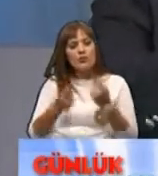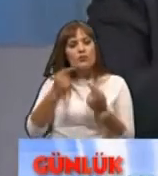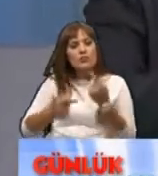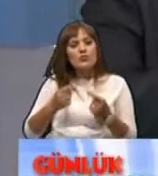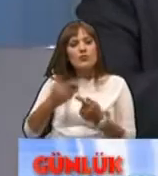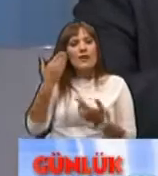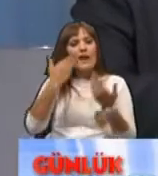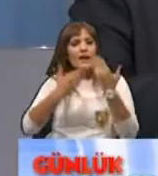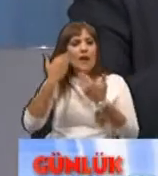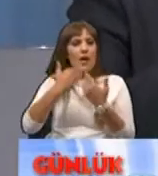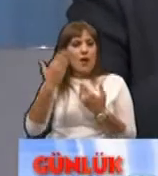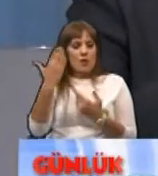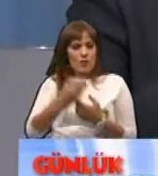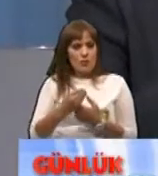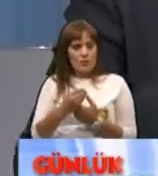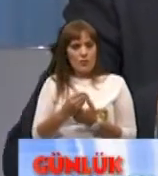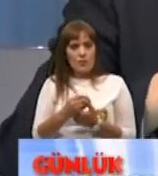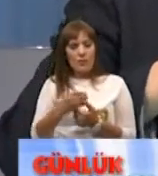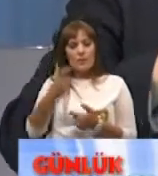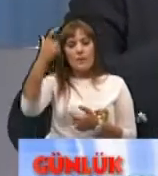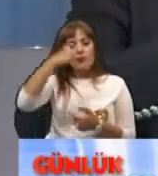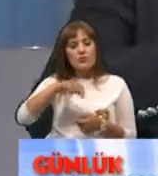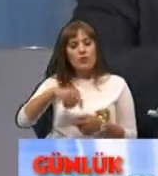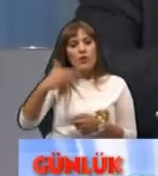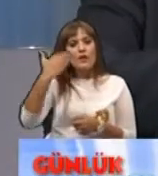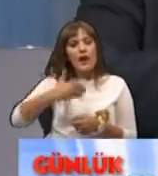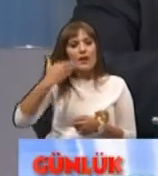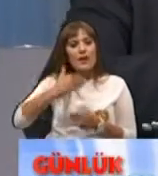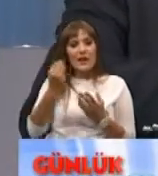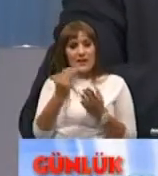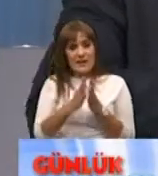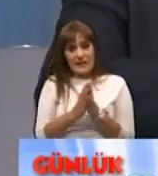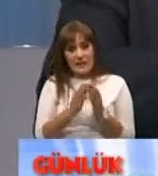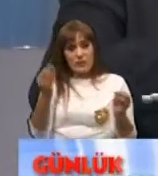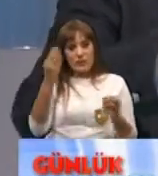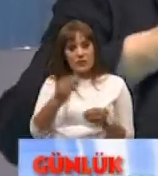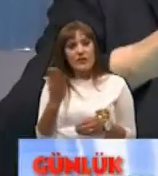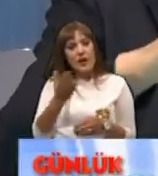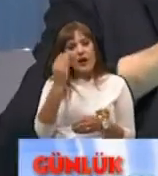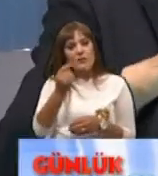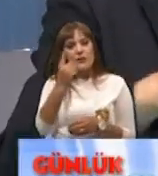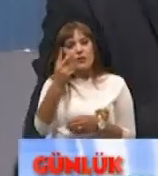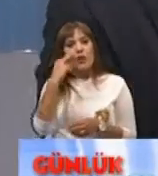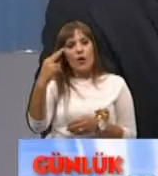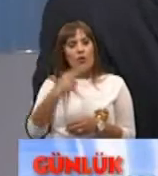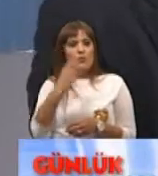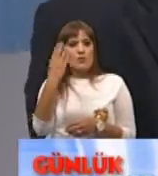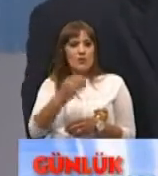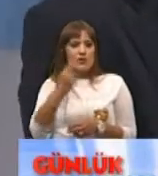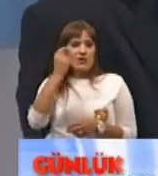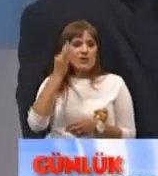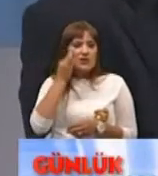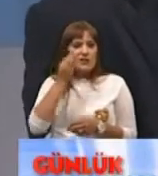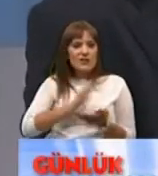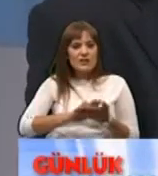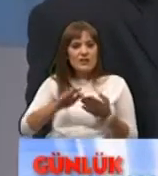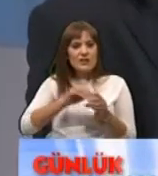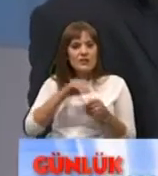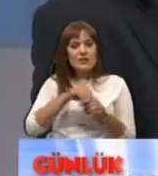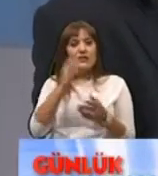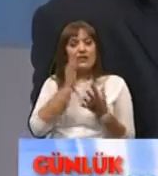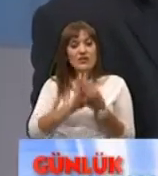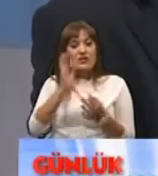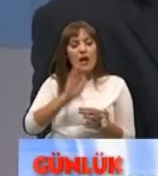yaralar oluşturuyor aslında. Vücut o yaraları iyileştirirken daha iyi bir görünüm sağlanıyor ciltte. Ve kişide